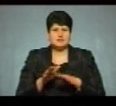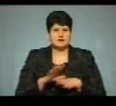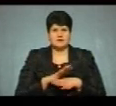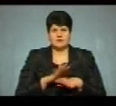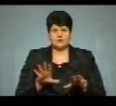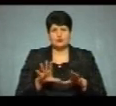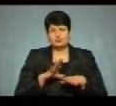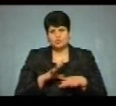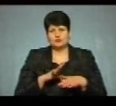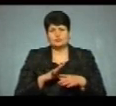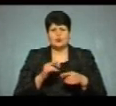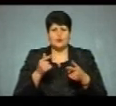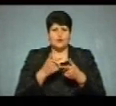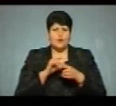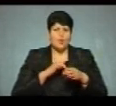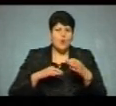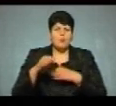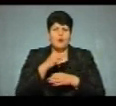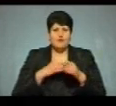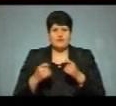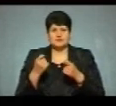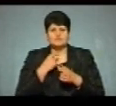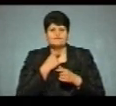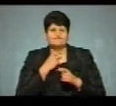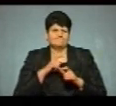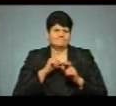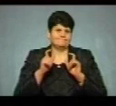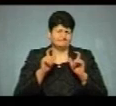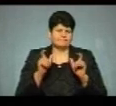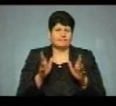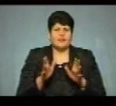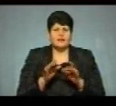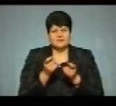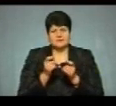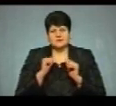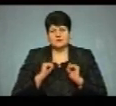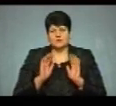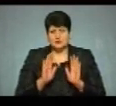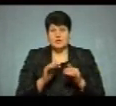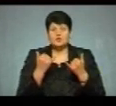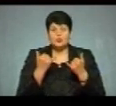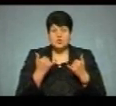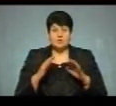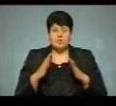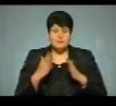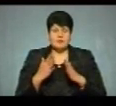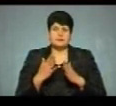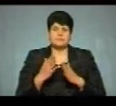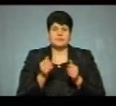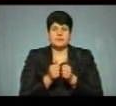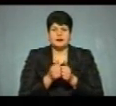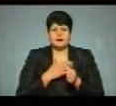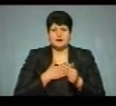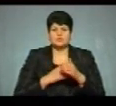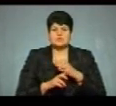яскраве обговорення, трішки там на підвищених тонах, але загалом все пройшло спокійно. Сьогодні, на даний момент, піп нашої